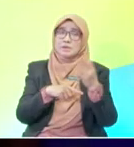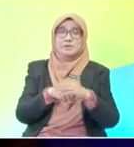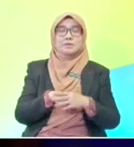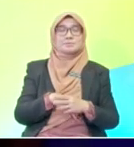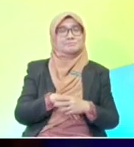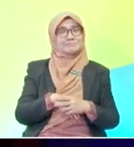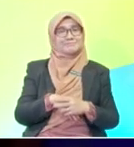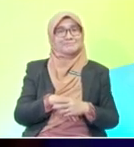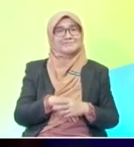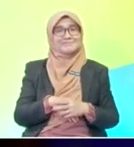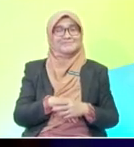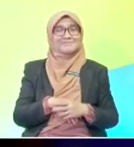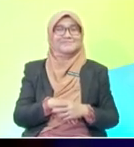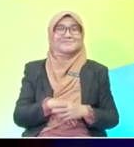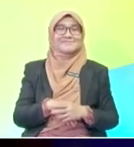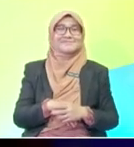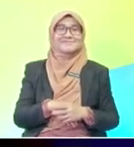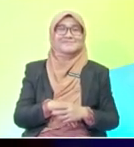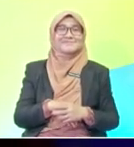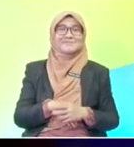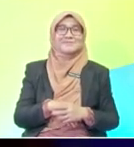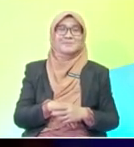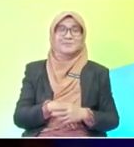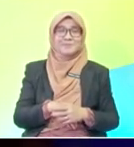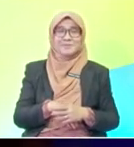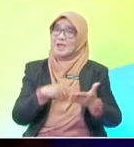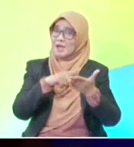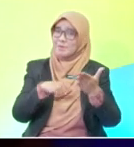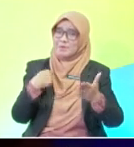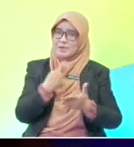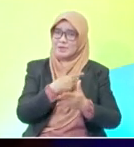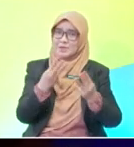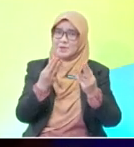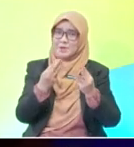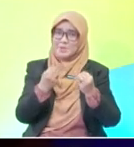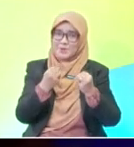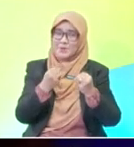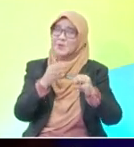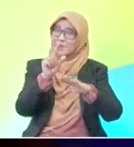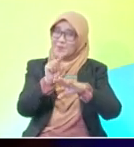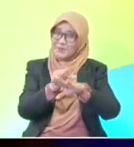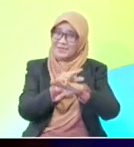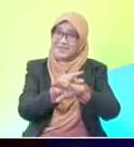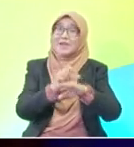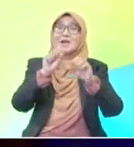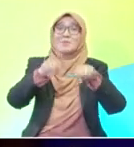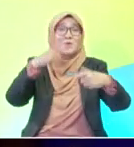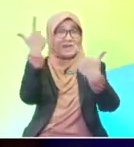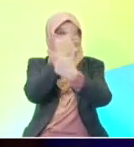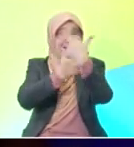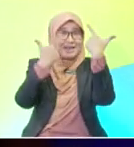macam, aha, boleh berlakon je. Ya, ha, jadi apa kita nak buat dengan barang tu? Saya akan berlakon teater, cikgu. Ya. Ha. Cuba sikit,